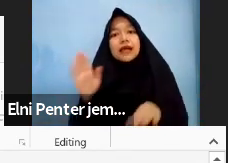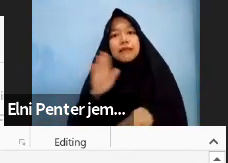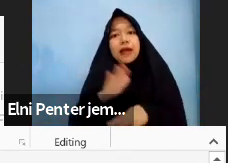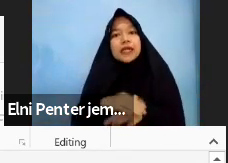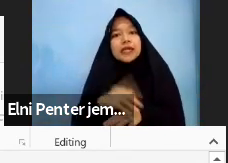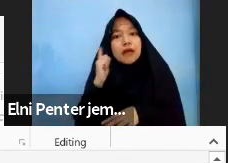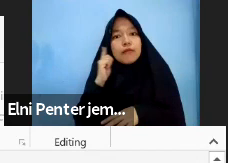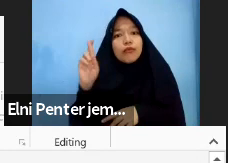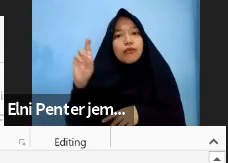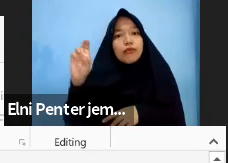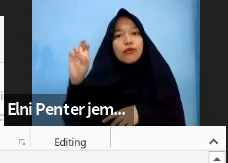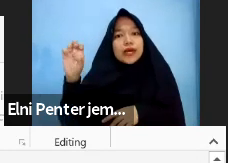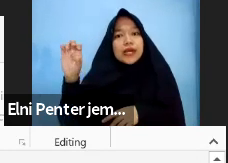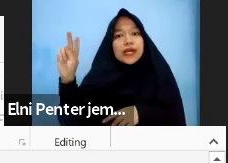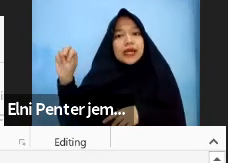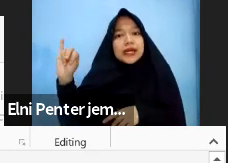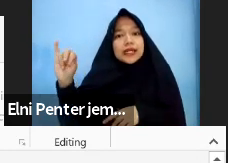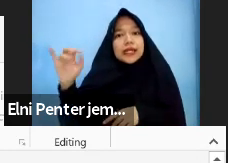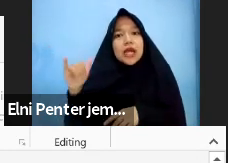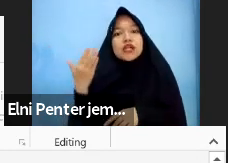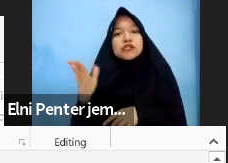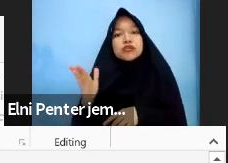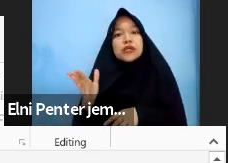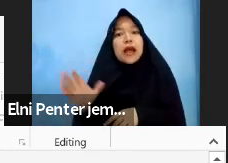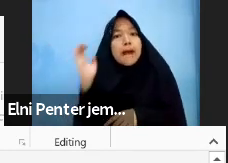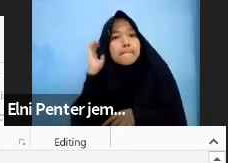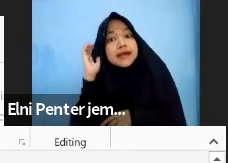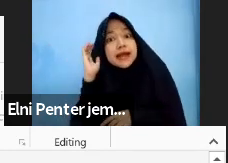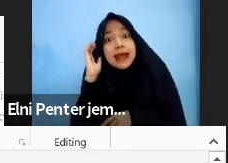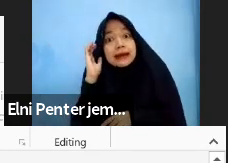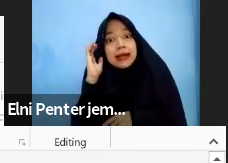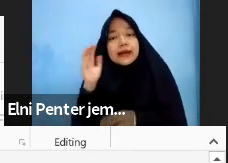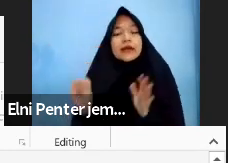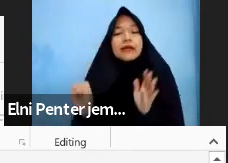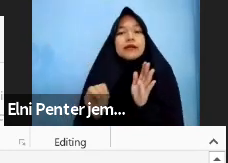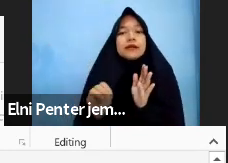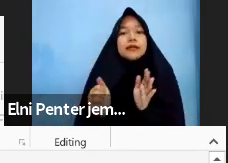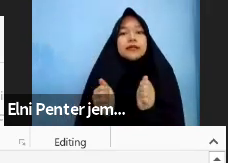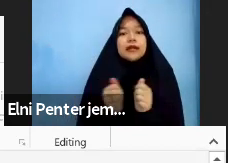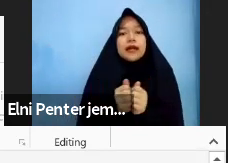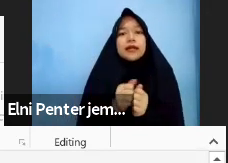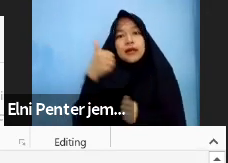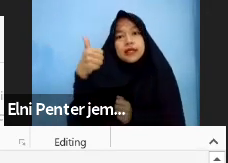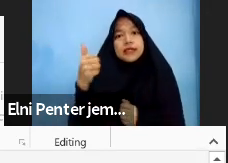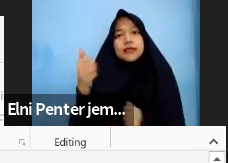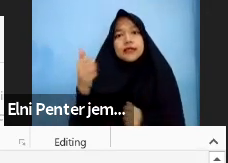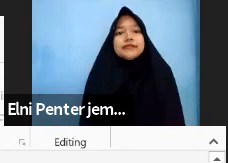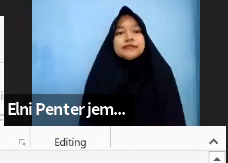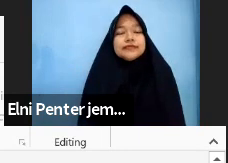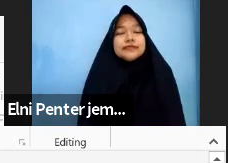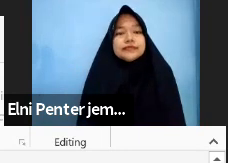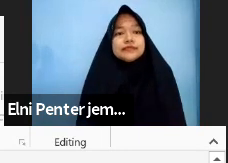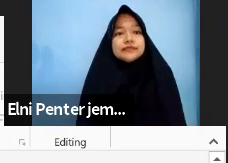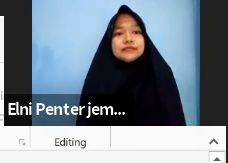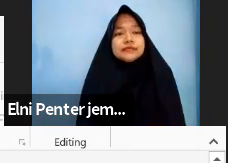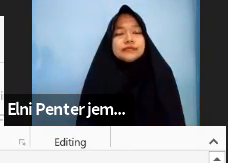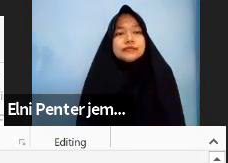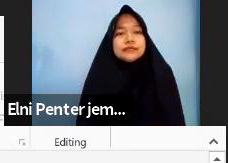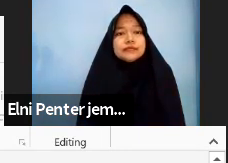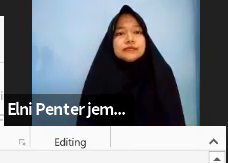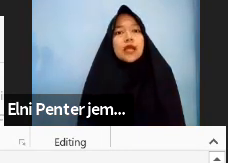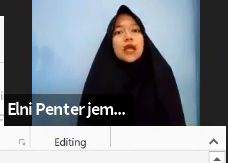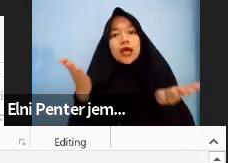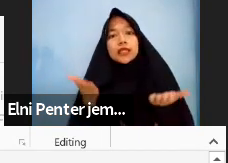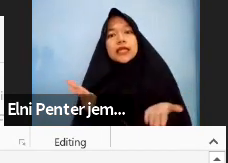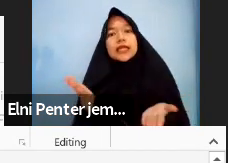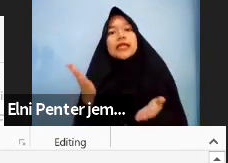ya Terima kasih Bu Erma untuk penyampaian materi pada di hari ini Ibu ini luar biasa banget ini